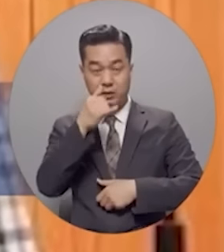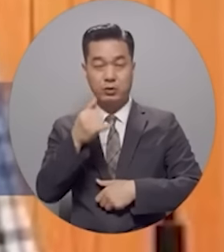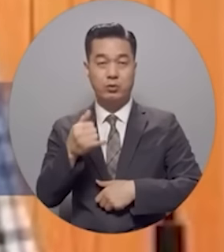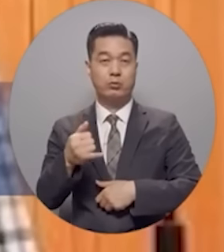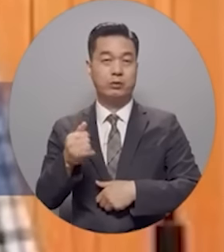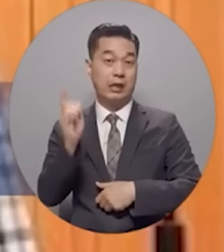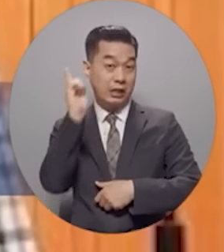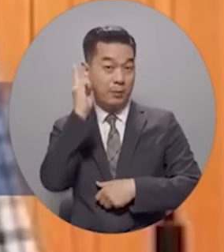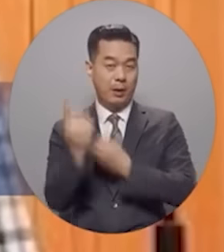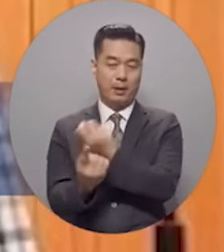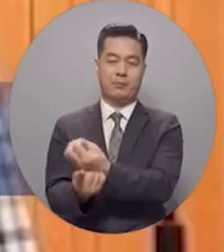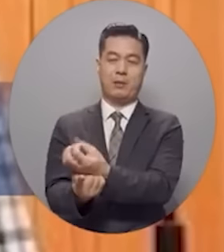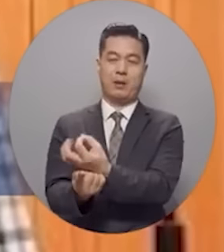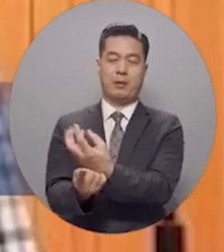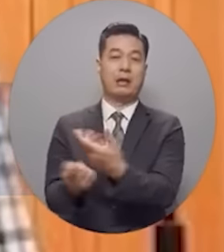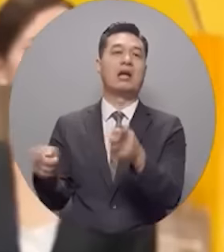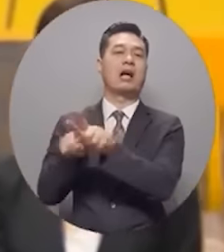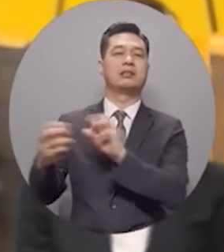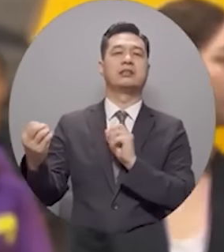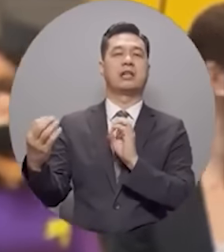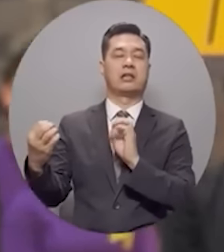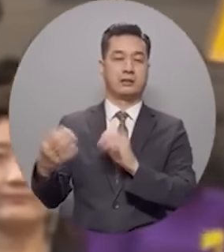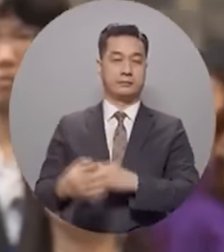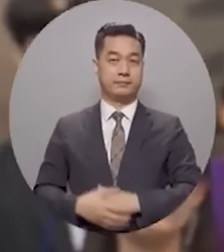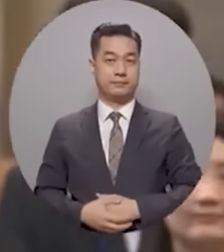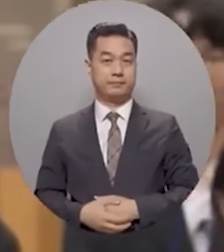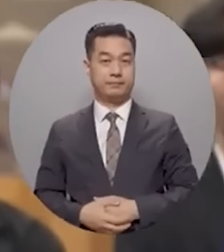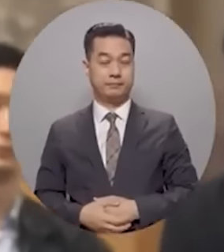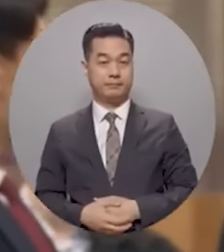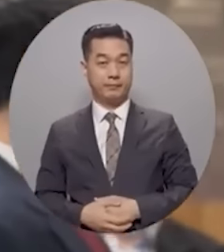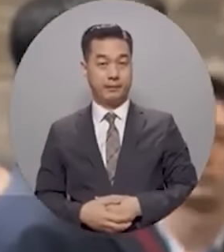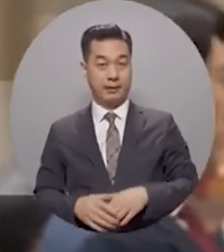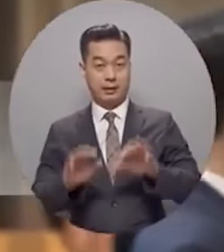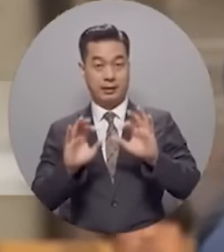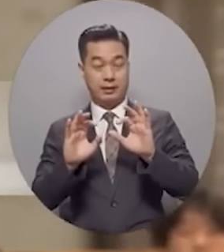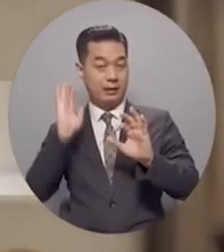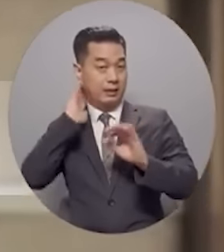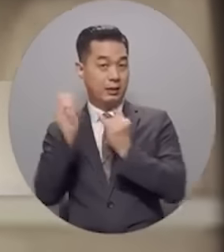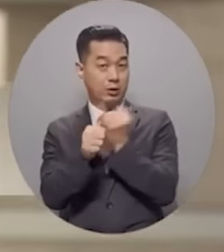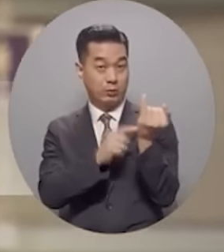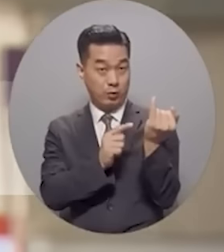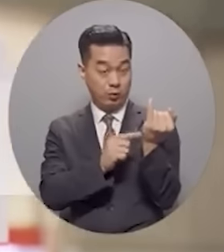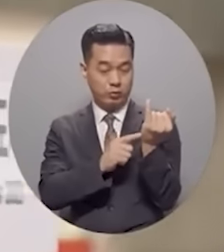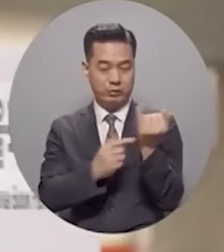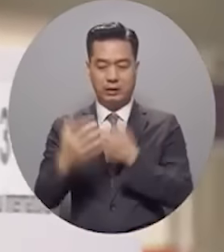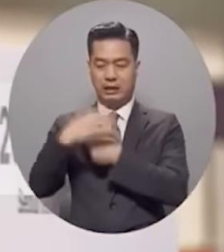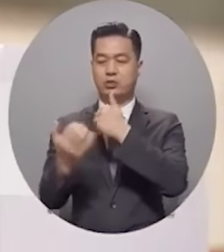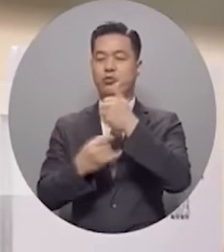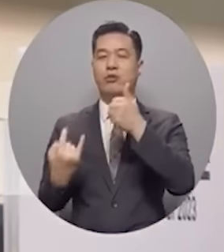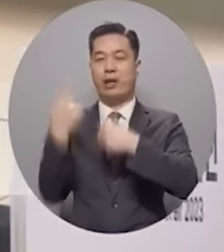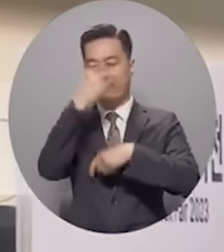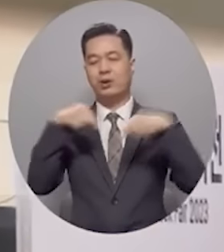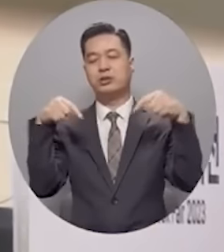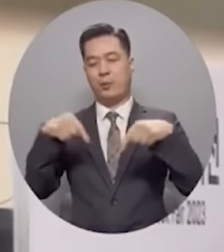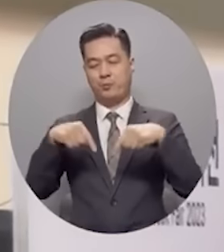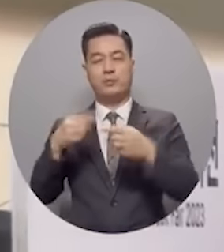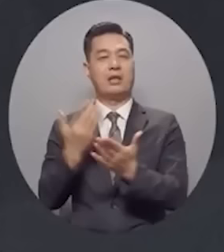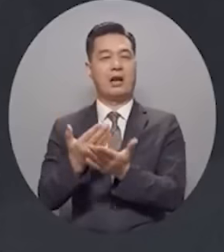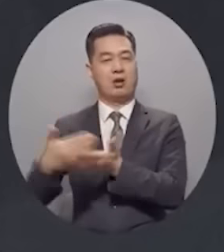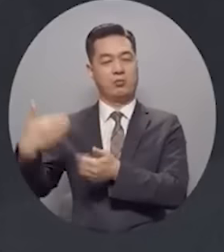전화 오세요. 두 분이 같이 들으시니까. 명 씨는 김건희 여사가 자신에게 인수위 면접관까지 부탁했다고